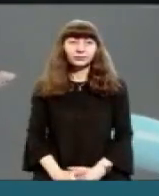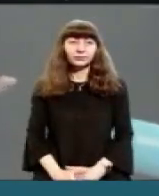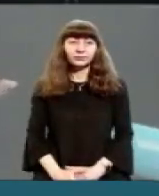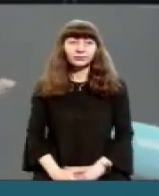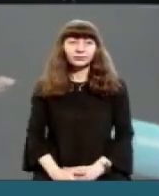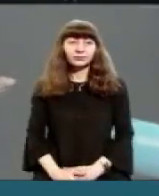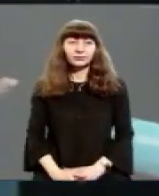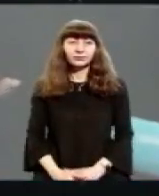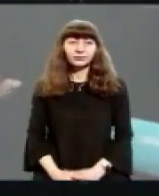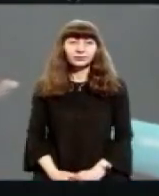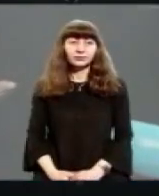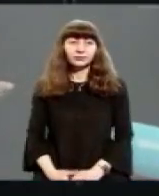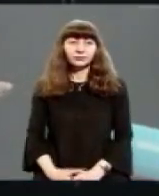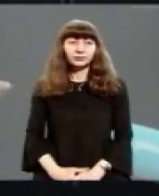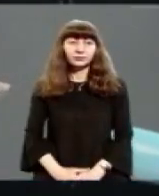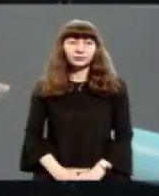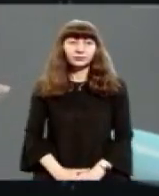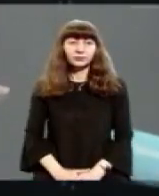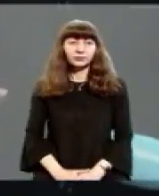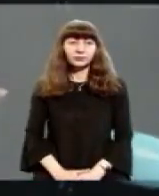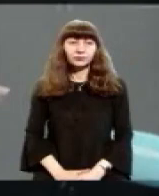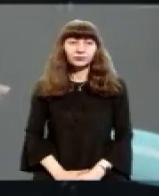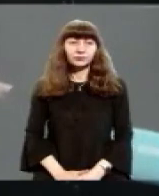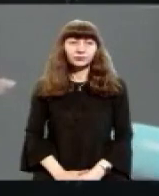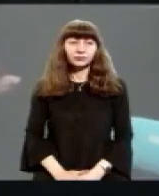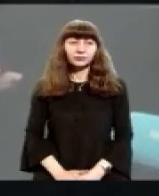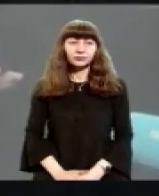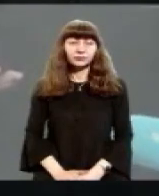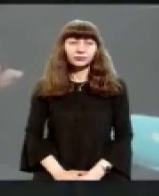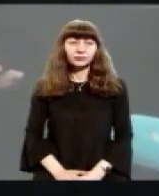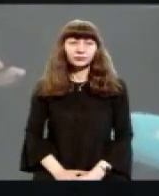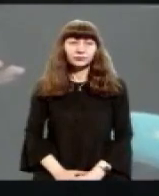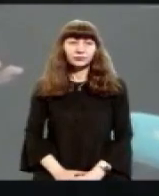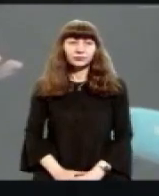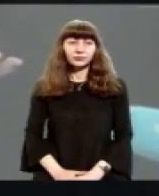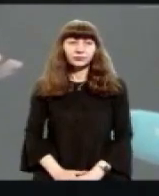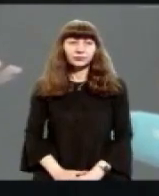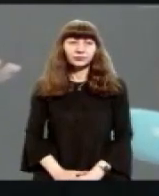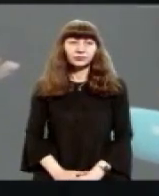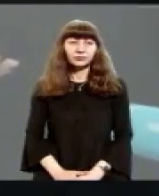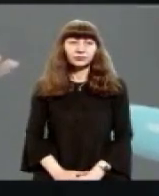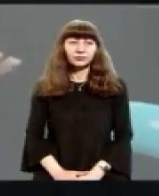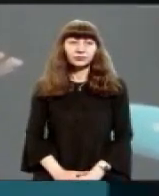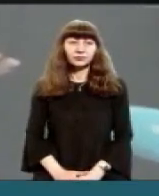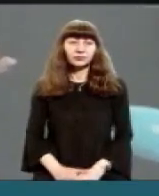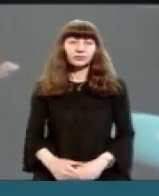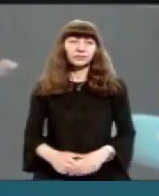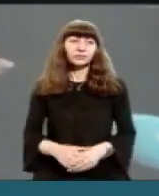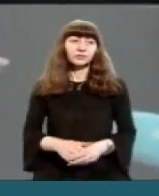надо поменять, швы, окон и витражи поменять надо, потому что резинки,